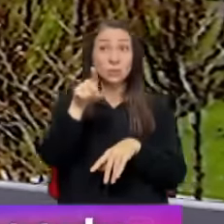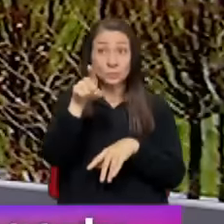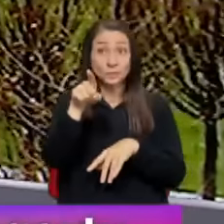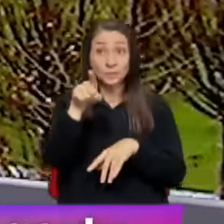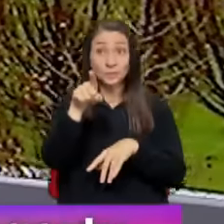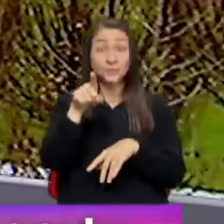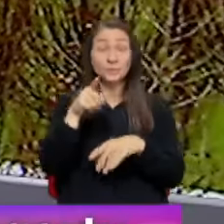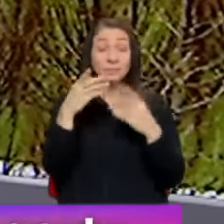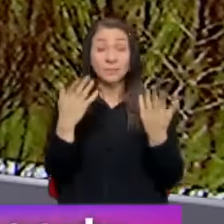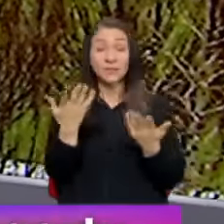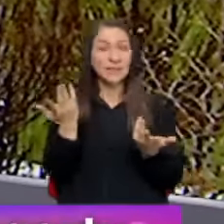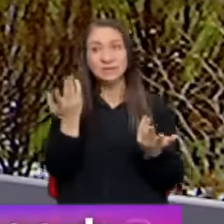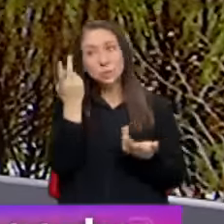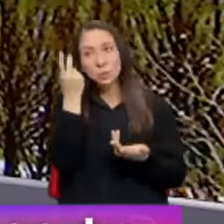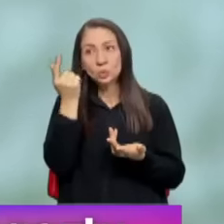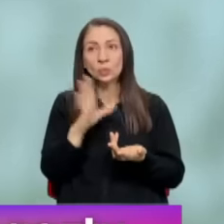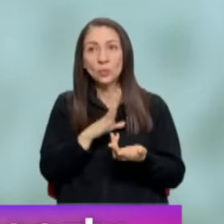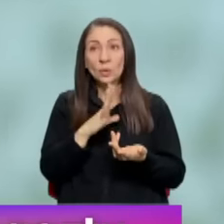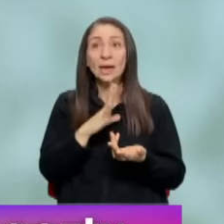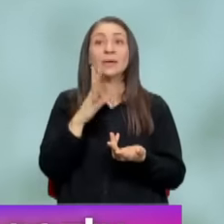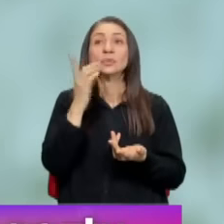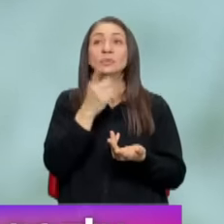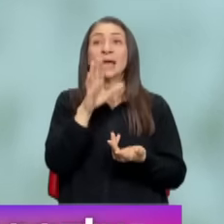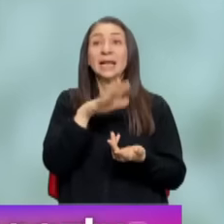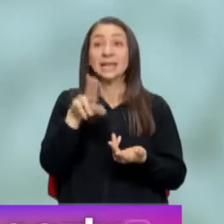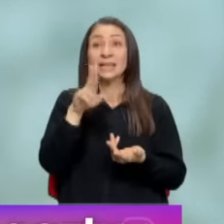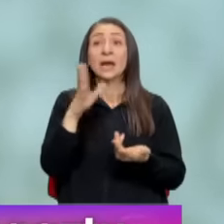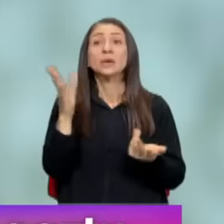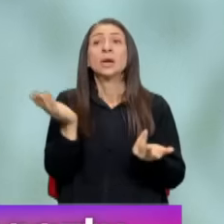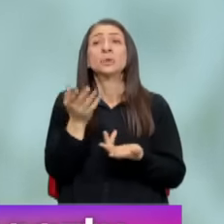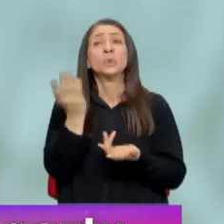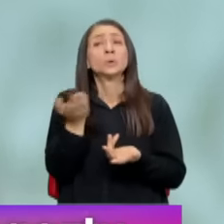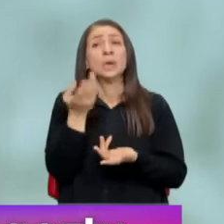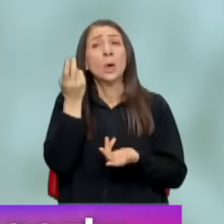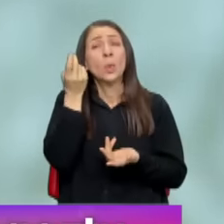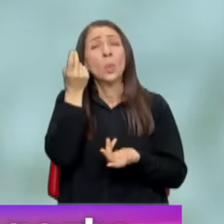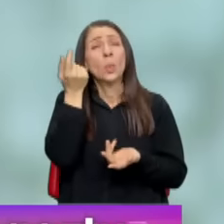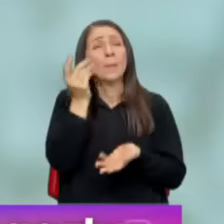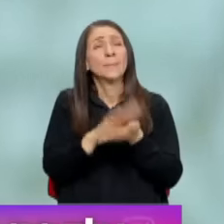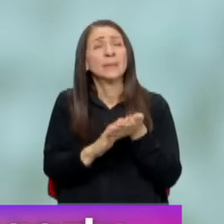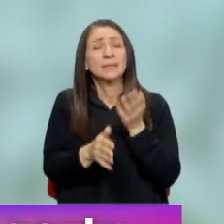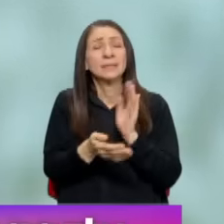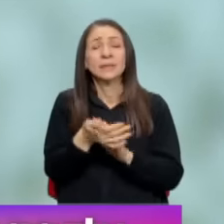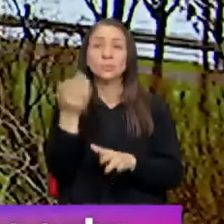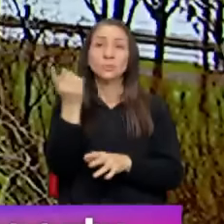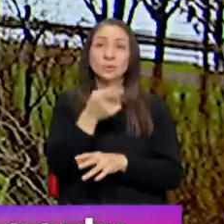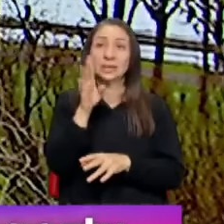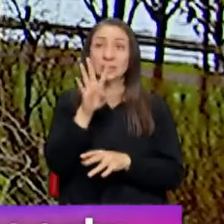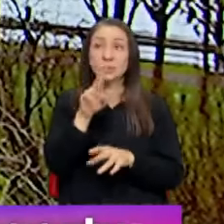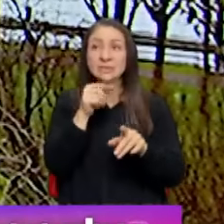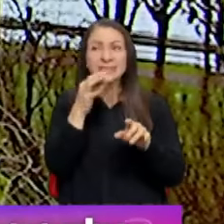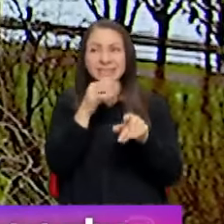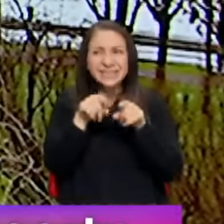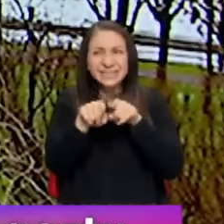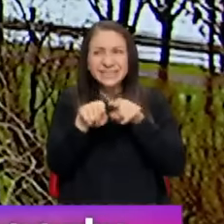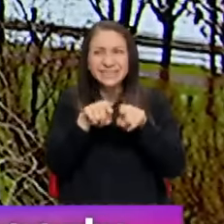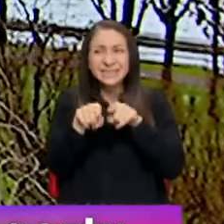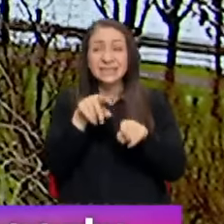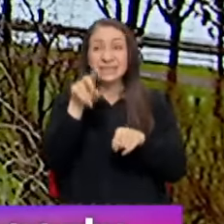sizlere. Evet, nasıl unuturum diyenler %57. Hayır, çoktan unutuldu diyenler %43, başa baş bir şekilde devam